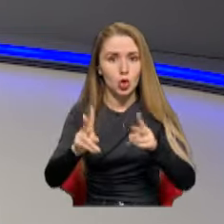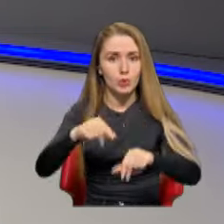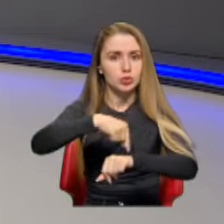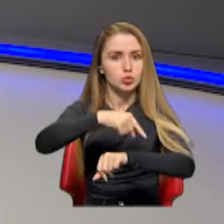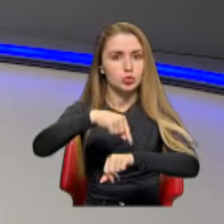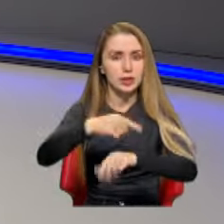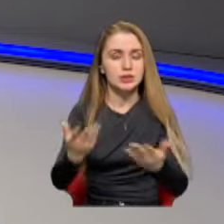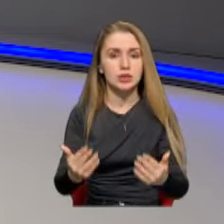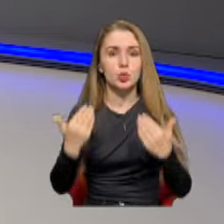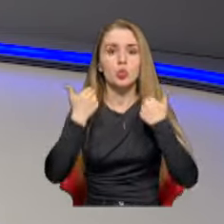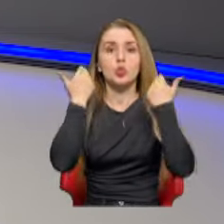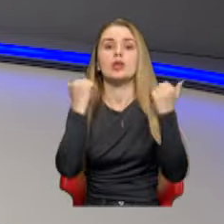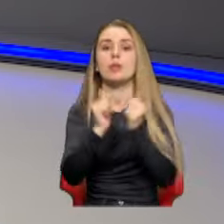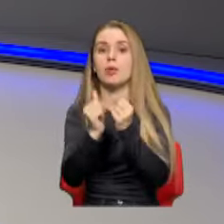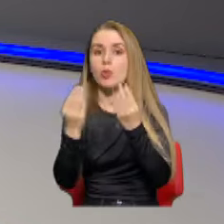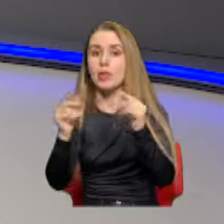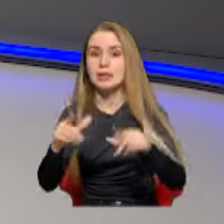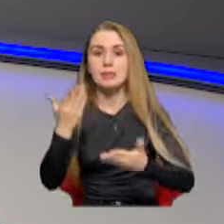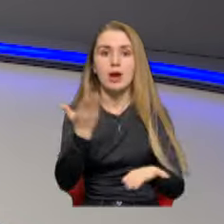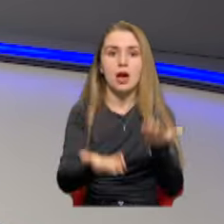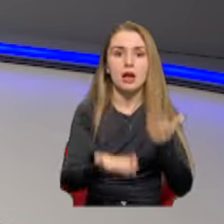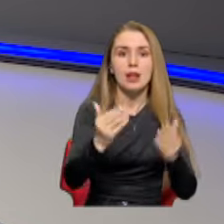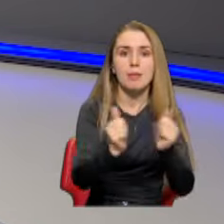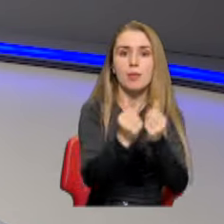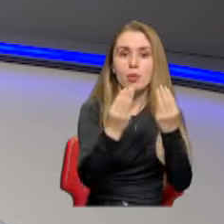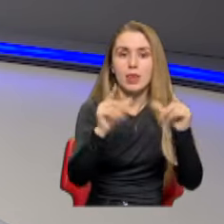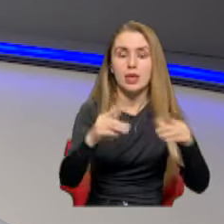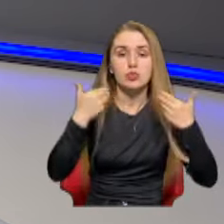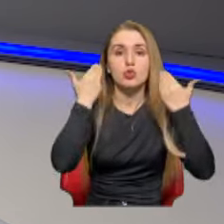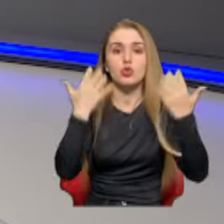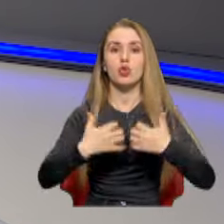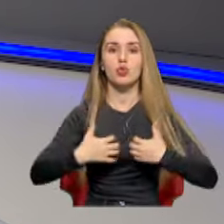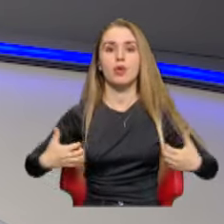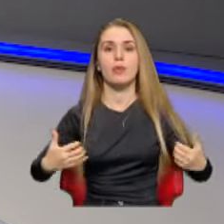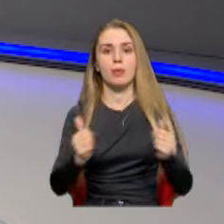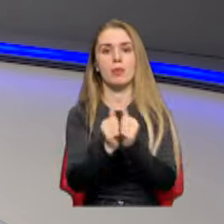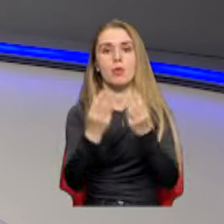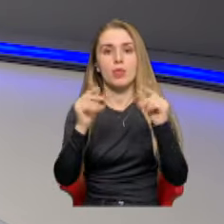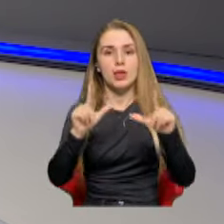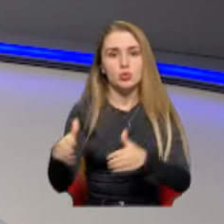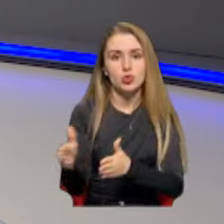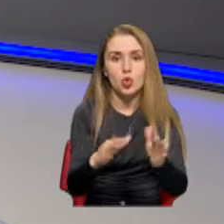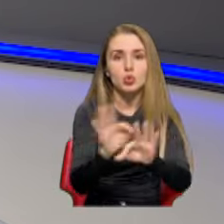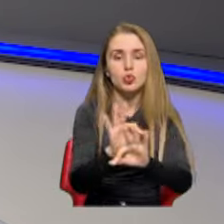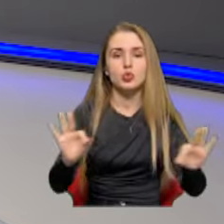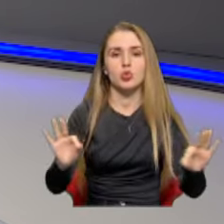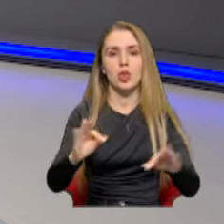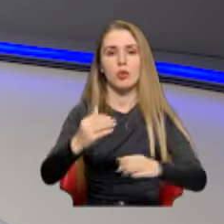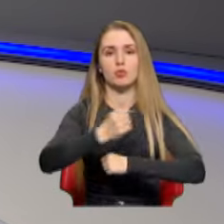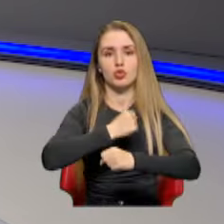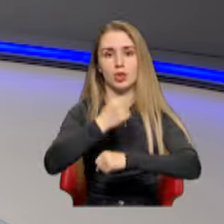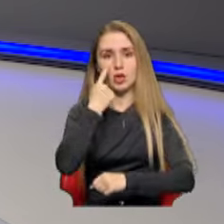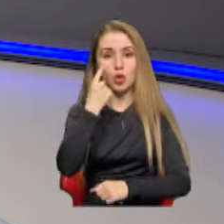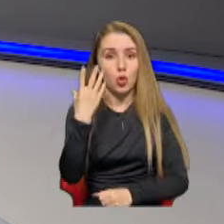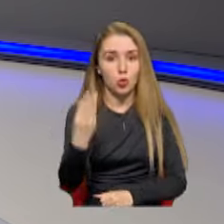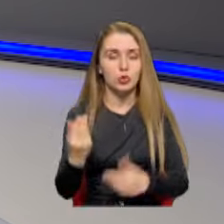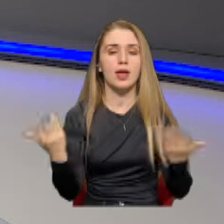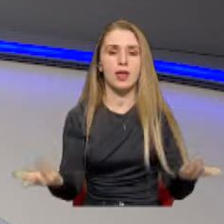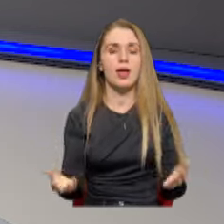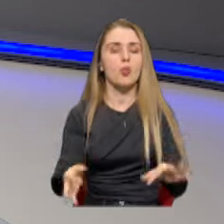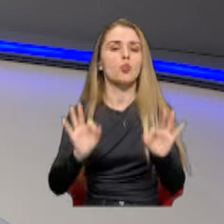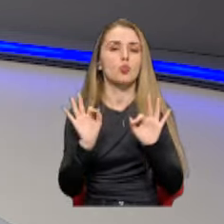işte hukukla olur. Adaletle olur, hukuka güvenmekle olur, yolsuzluklarla mücadeleyle olur ve